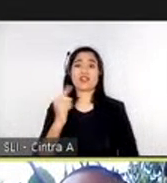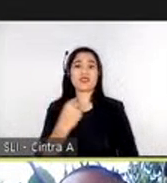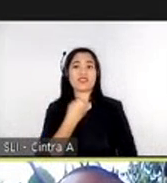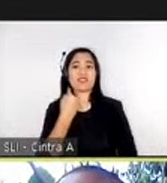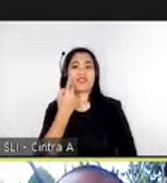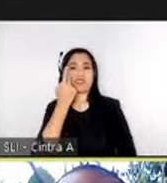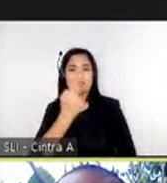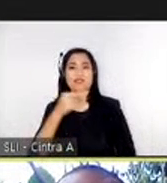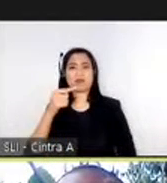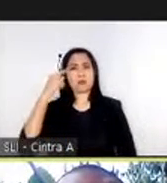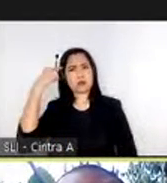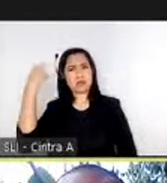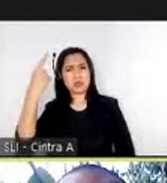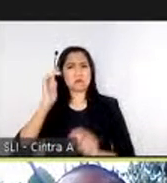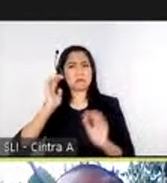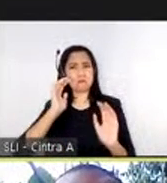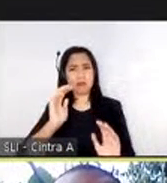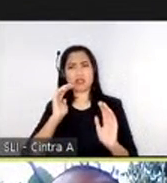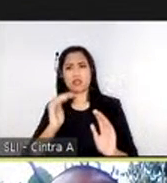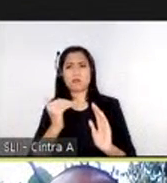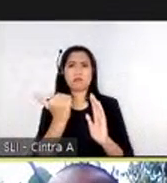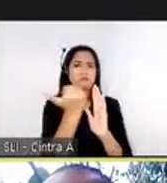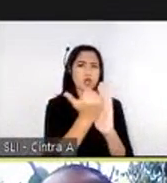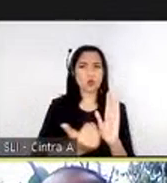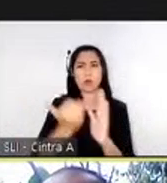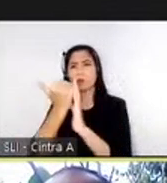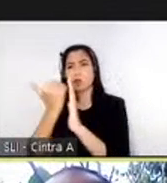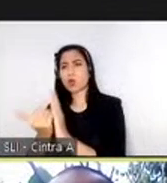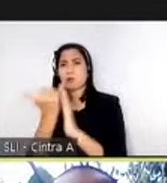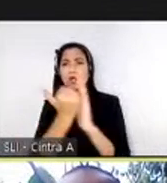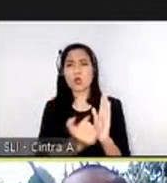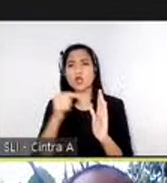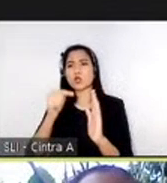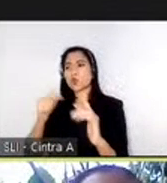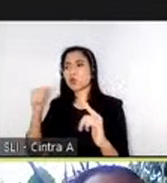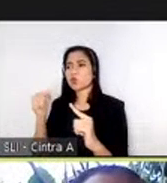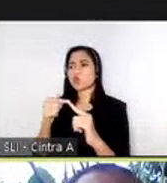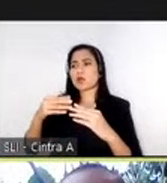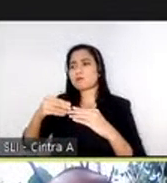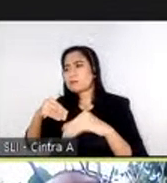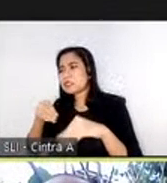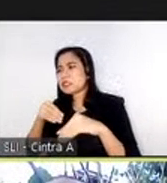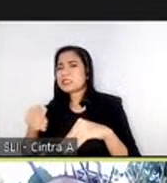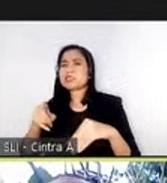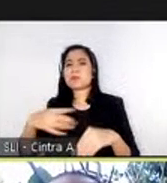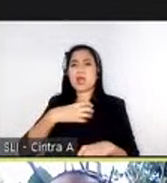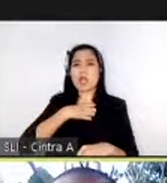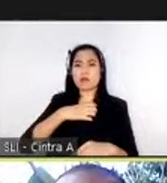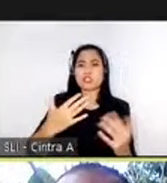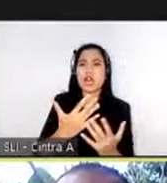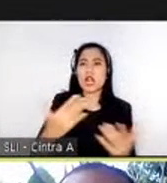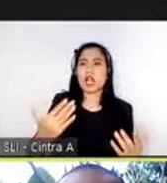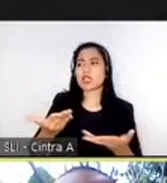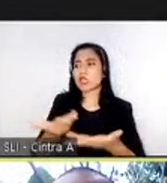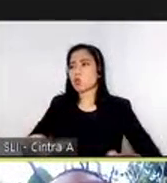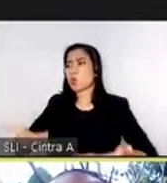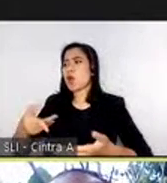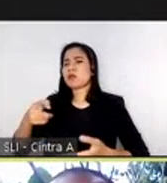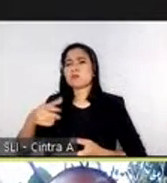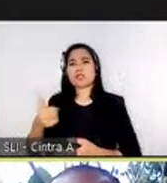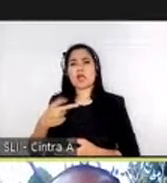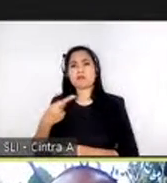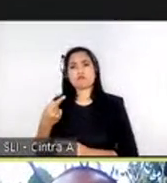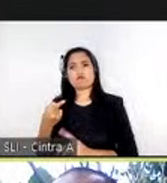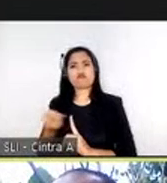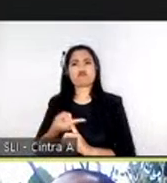mengeluarkan berbagai kebijakan regulasi yang lebih memprioritaskan kepentingan bisnis dan mengancam hak-hak masyarakat dan lingkungan undang-undang Cipta kerja undang-undang